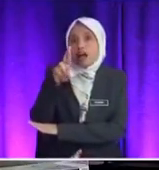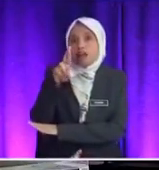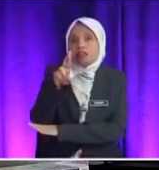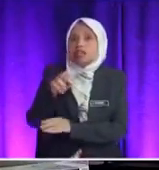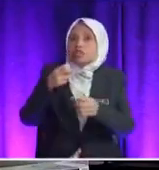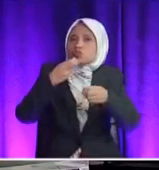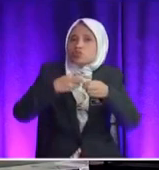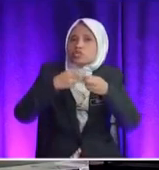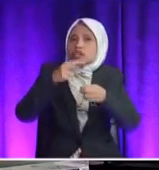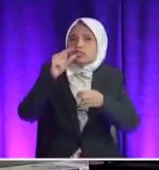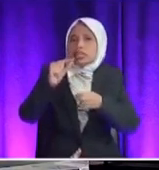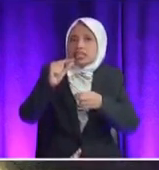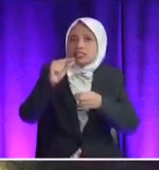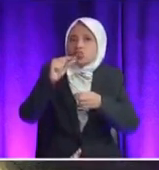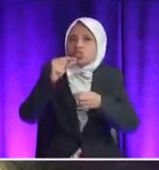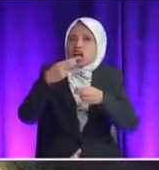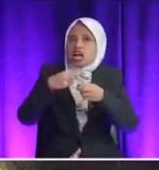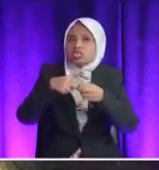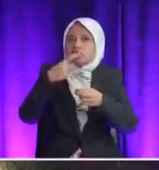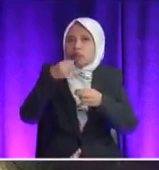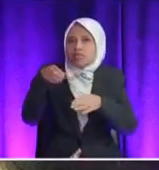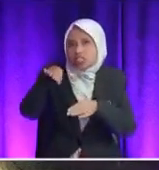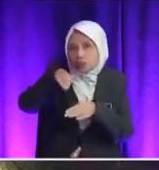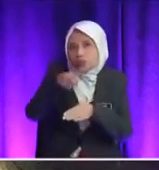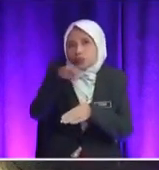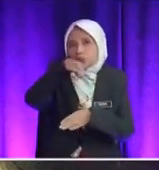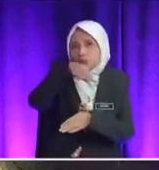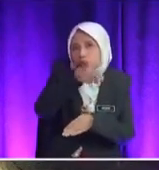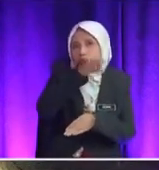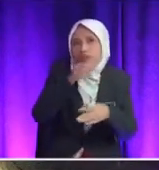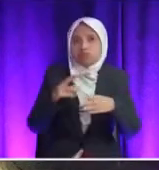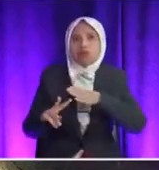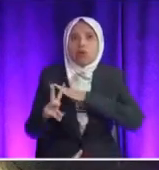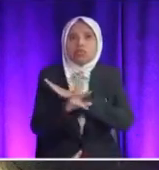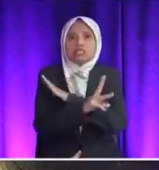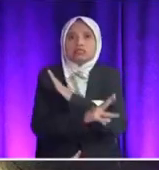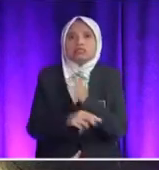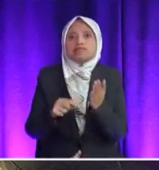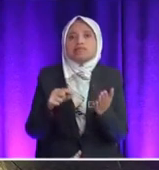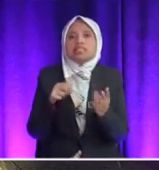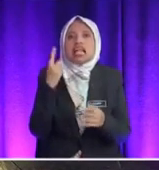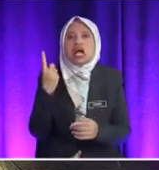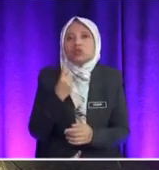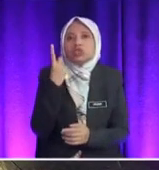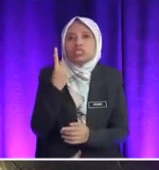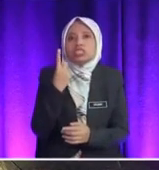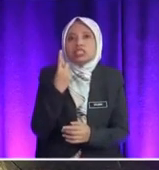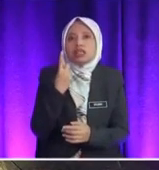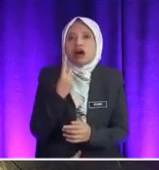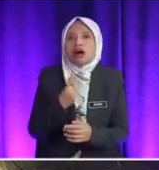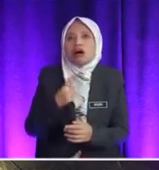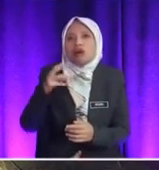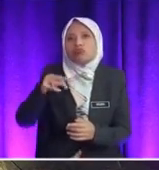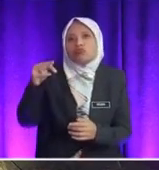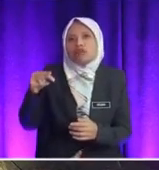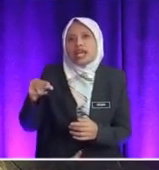sevisi bila sebagai khalifah konsen ips-nya Plaza chuhai sedikit